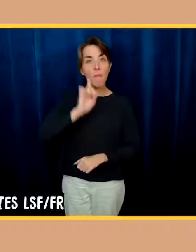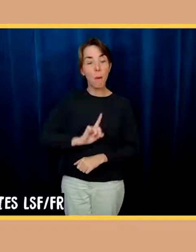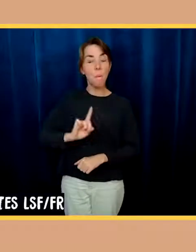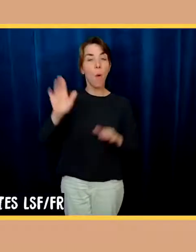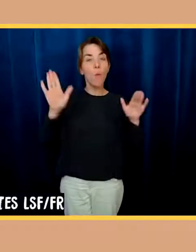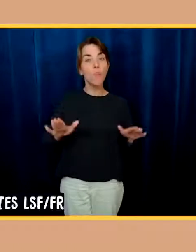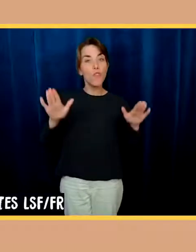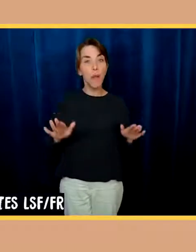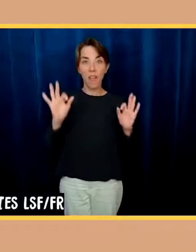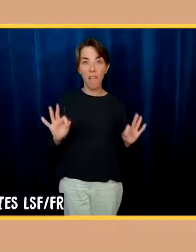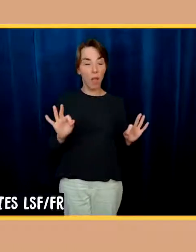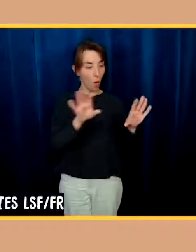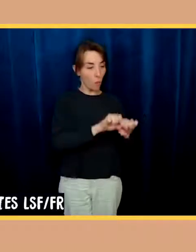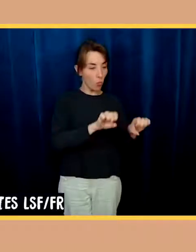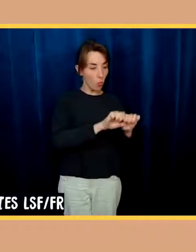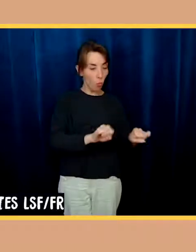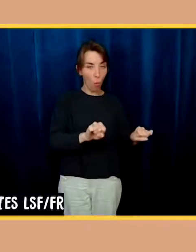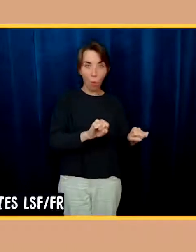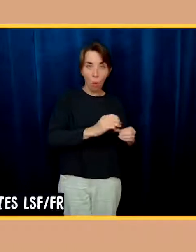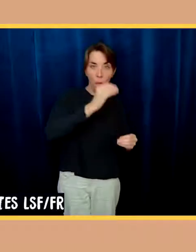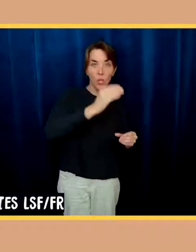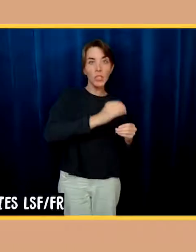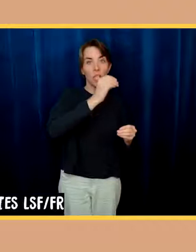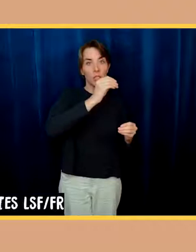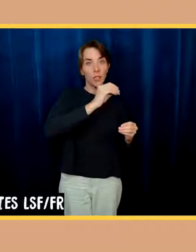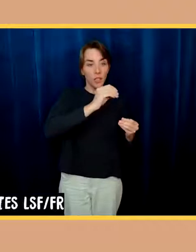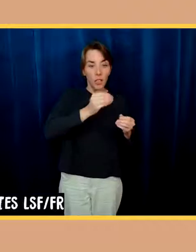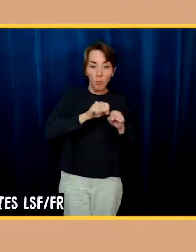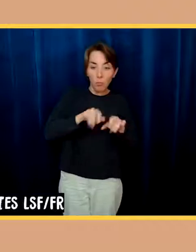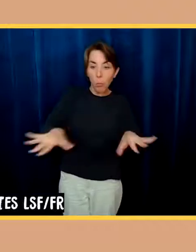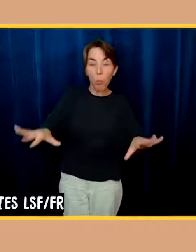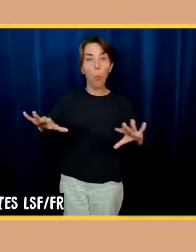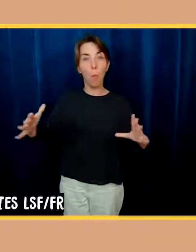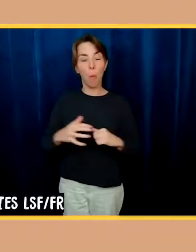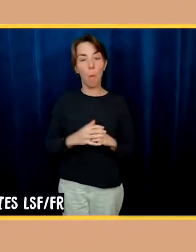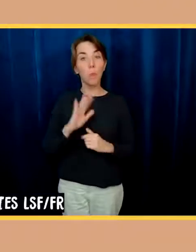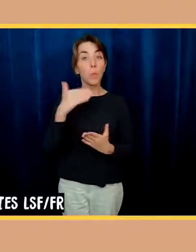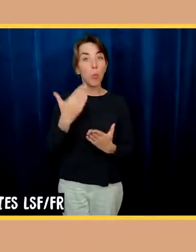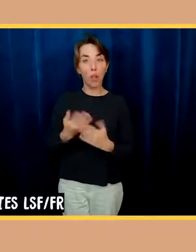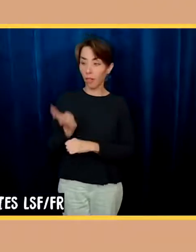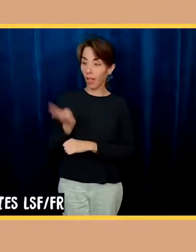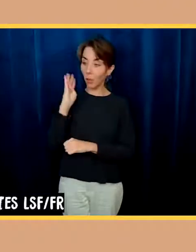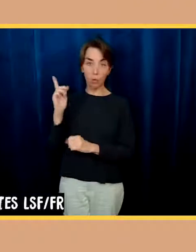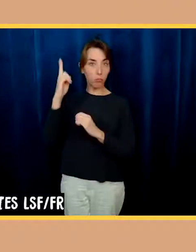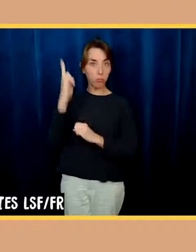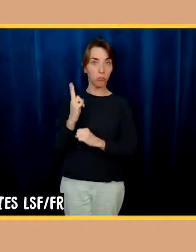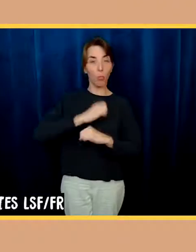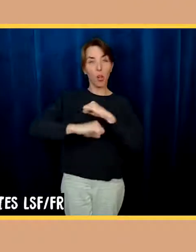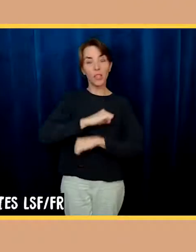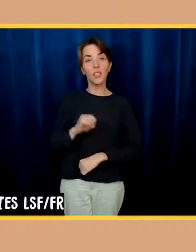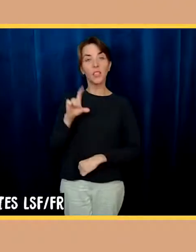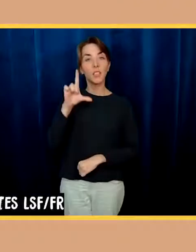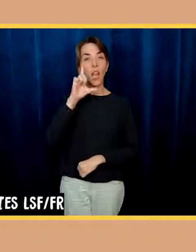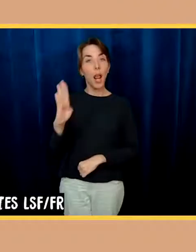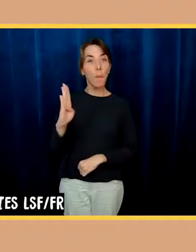la production et la chaîne de transmission des savoirs religieux. C'est pourquoi nous organisons depuis 4 ans des LALAB Agora, où les